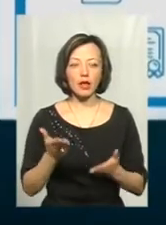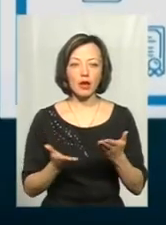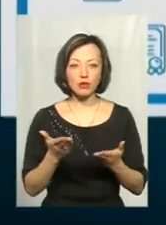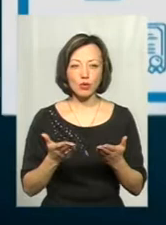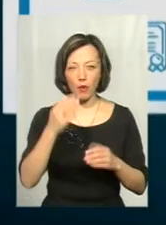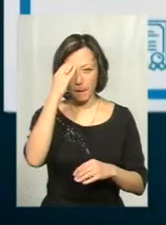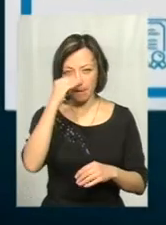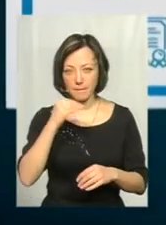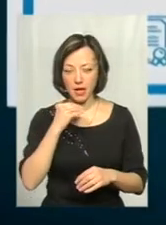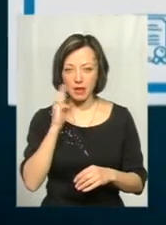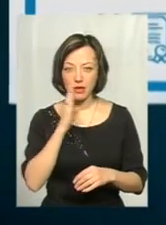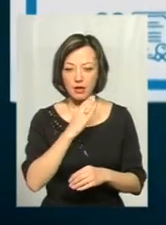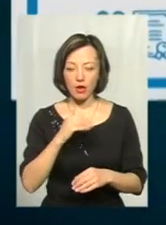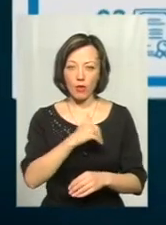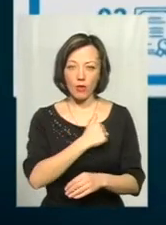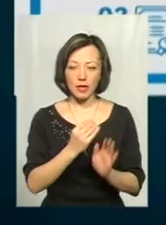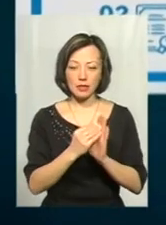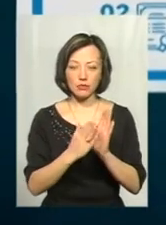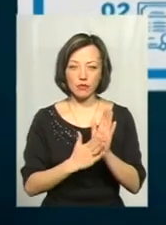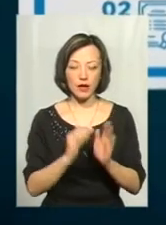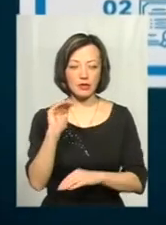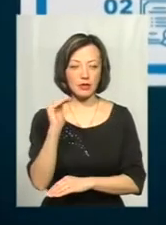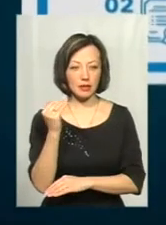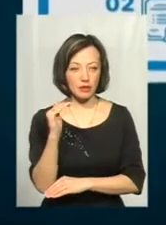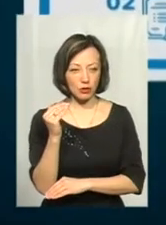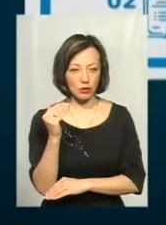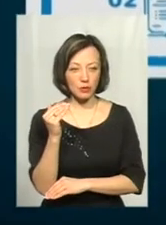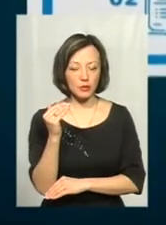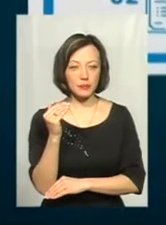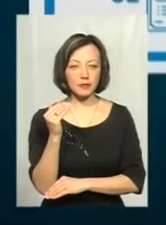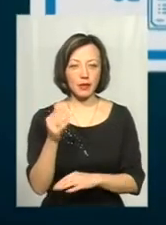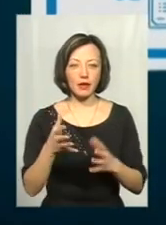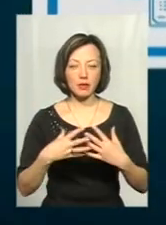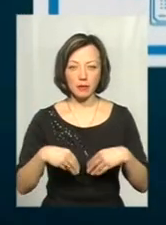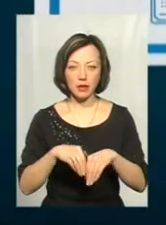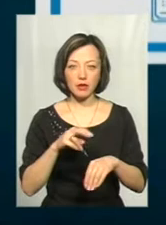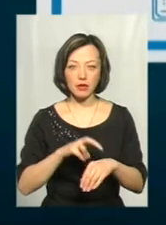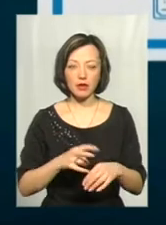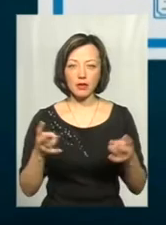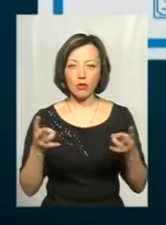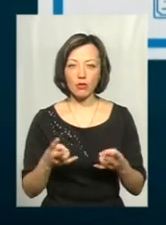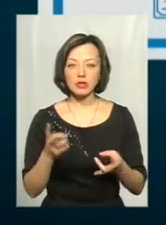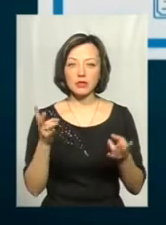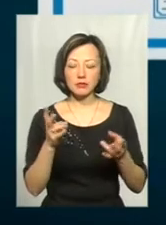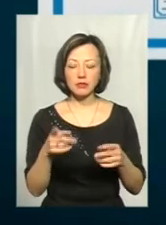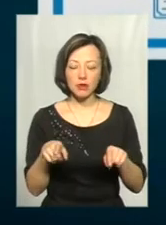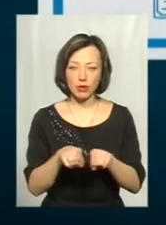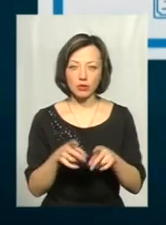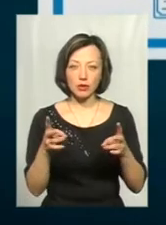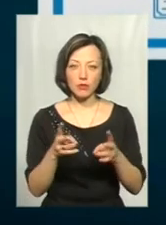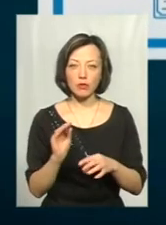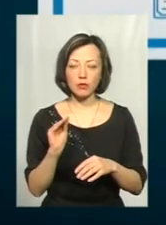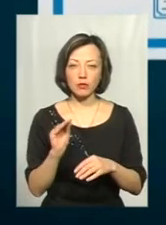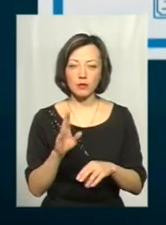батьки прийдуть зареєструвати свою дитину, ну тобто укласти декларацію сімейним лікарем, їм потрібно також мати своє посвідчення про особу,